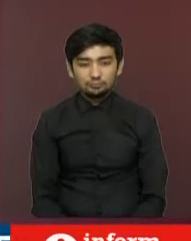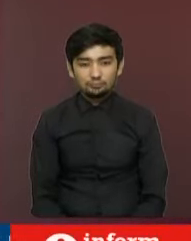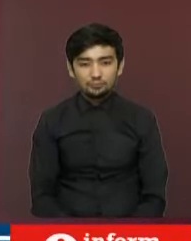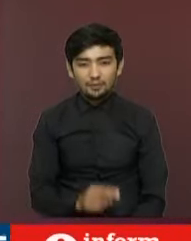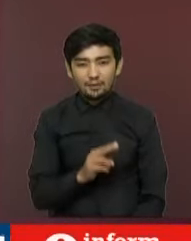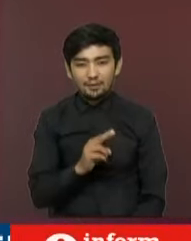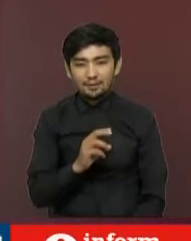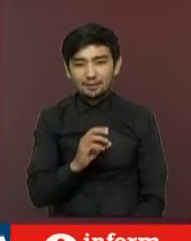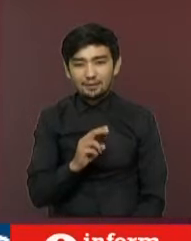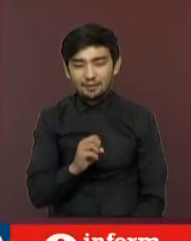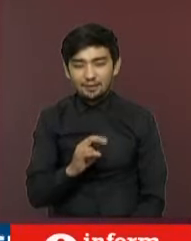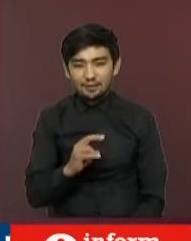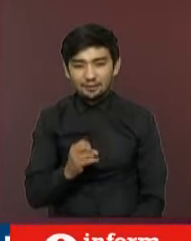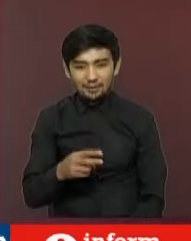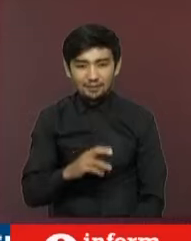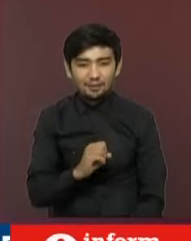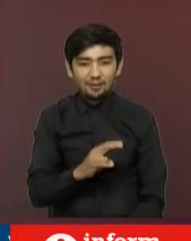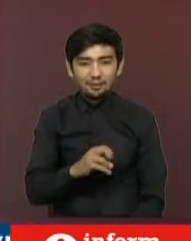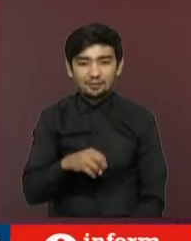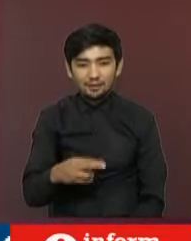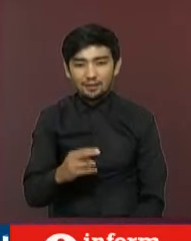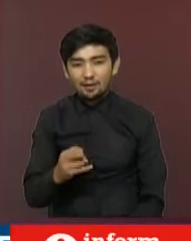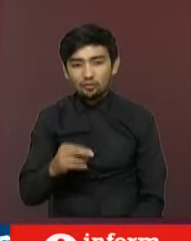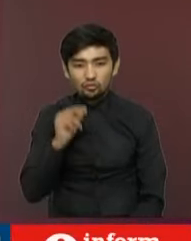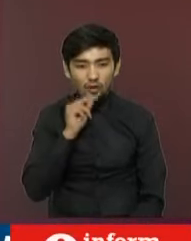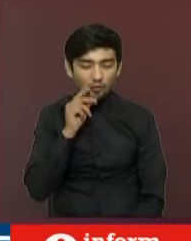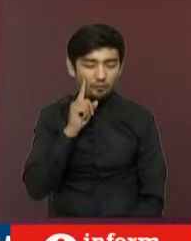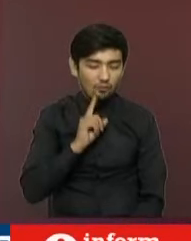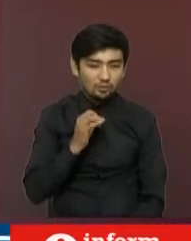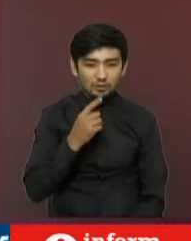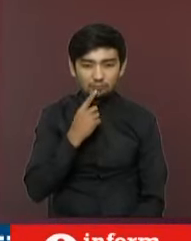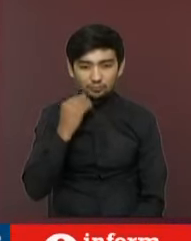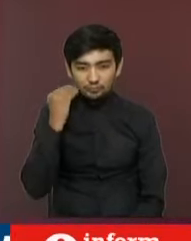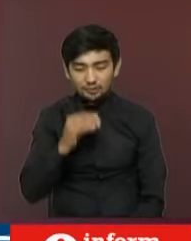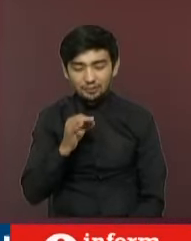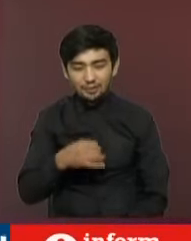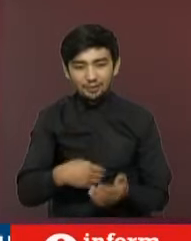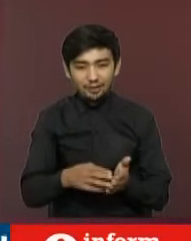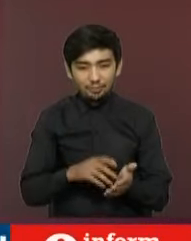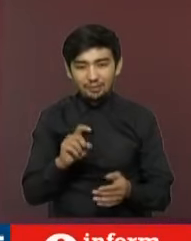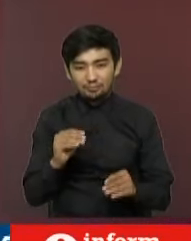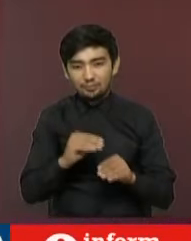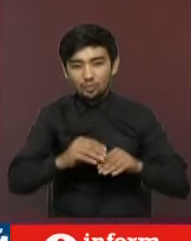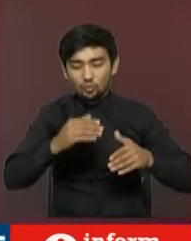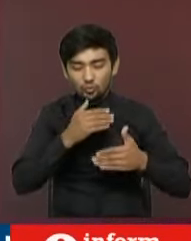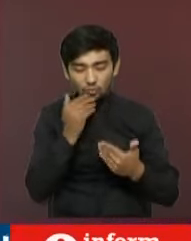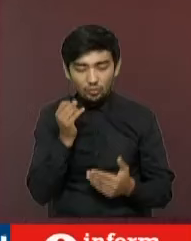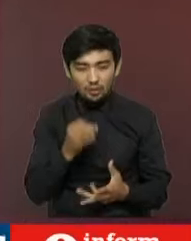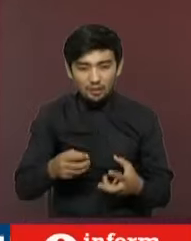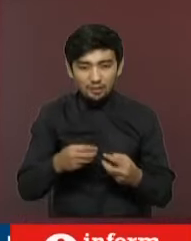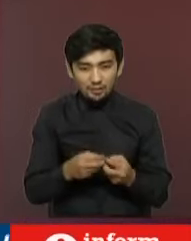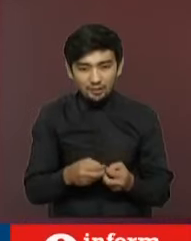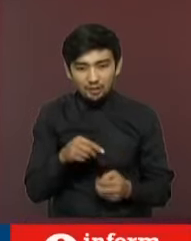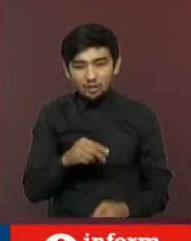Кене сансет, қара түршіктілген кене шайы дәмді, қанық түсті, хош исті, бояғыш заттарсыз дайындалған таз өнім.